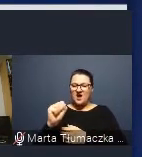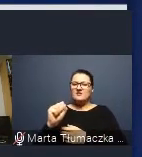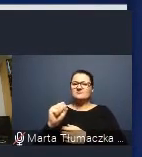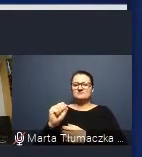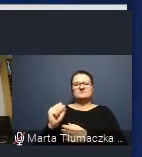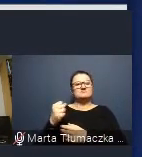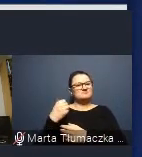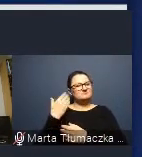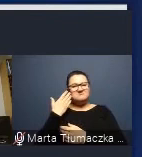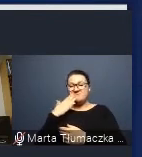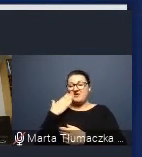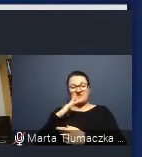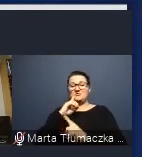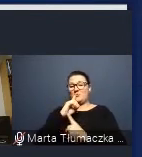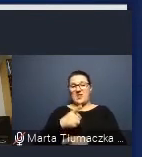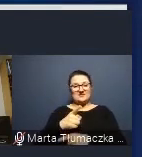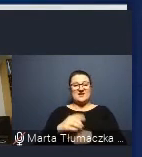ja bardzo, bardzo polecam,